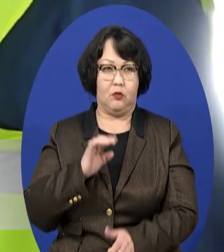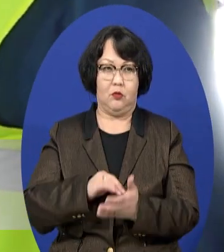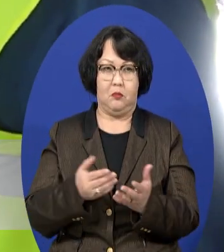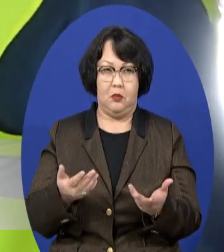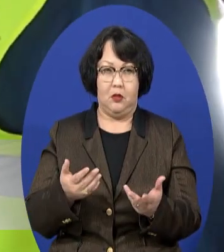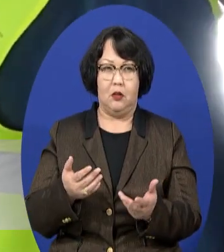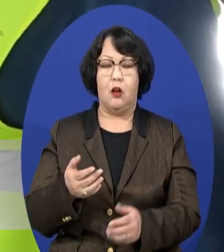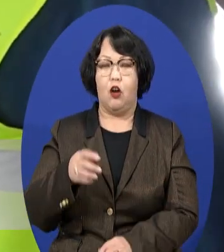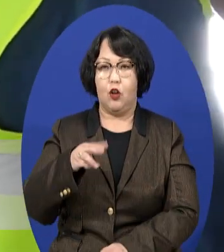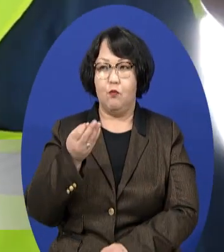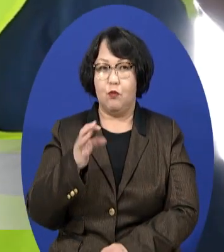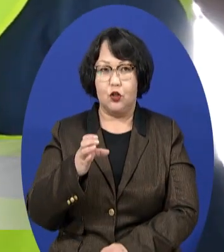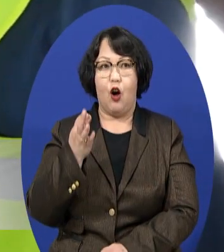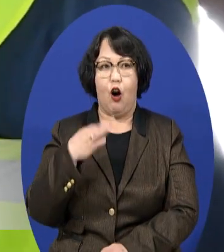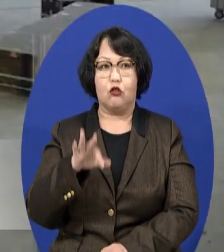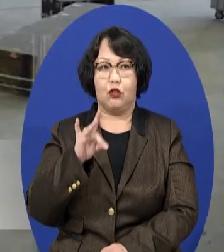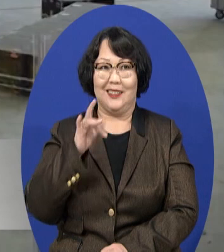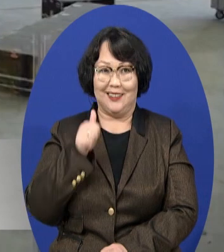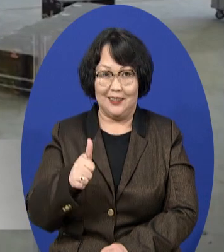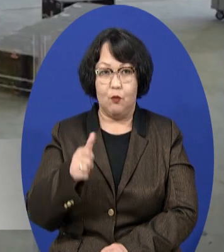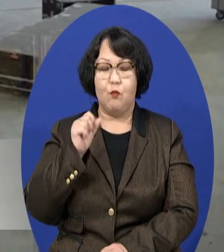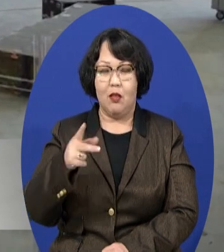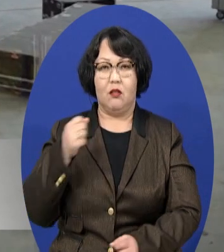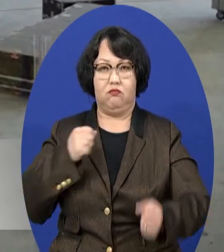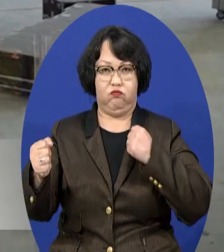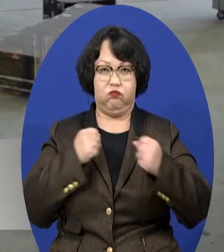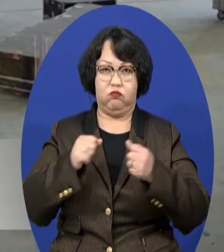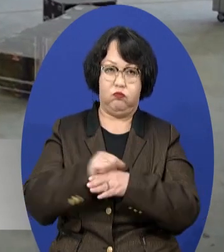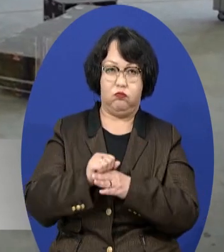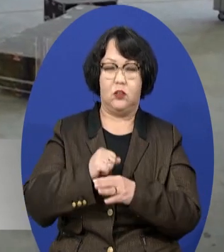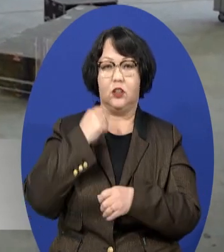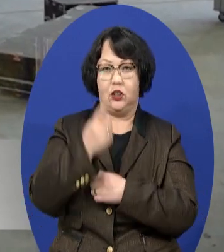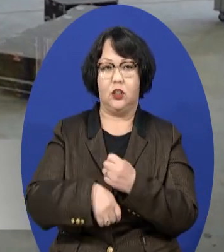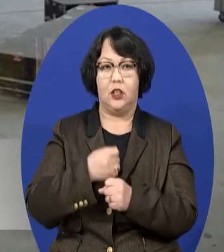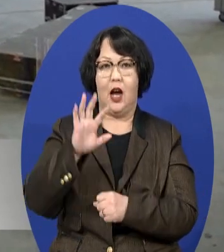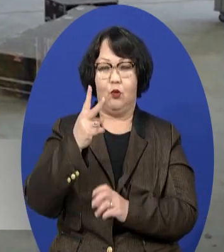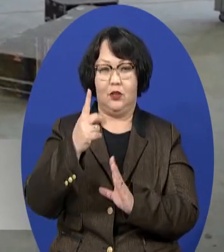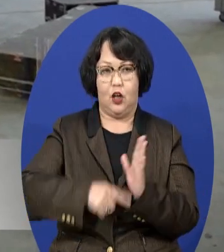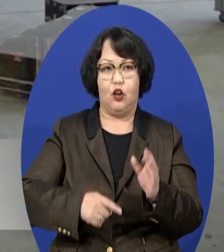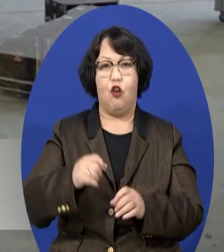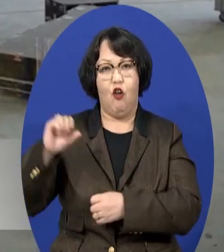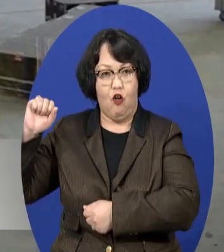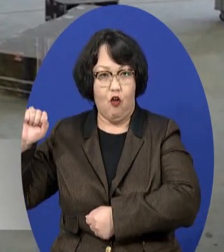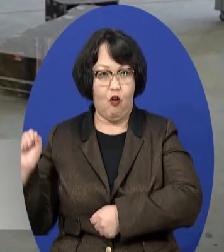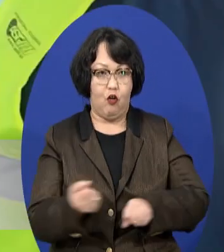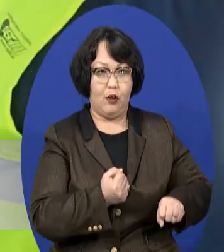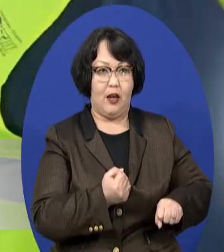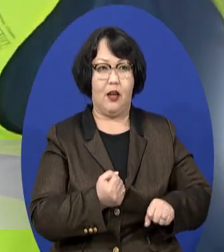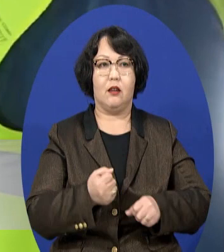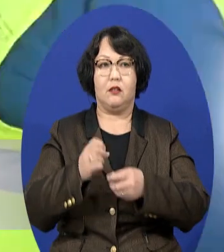ингээм мөсний ордонтой болчих юм бол юу гэж янаа гээд энд жилийн 12 сар хоккей тоглоод нөгөө шорт трек